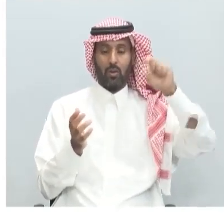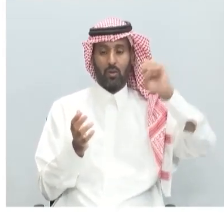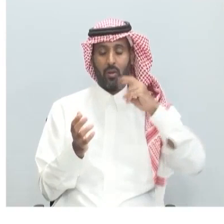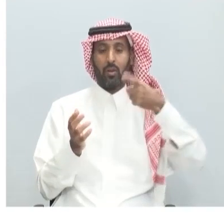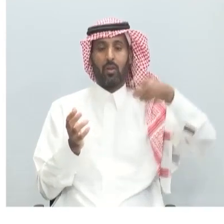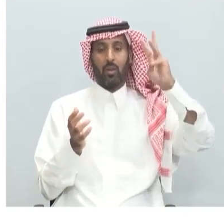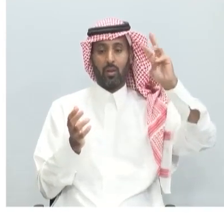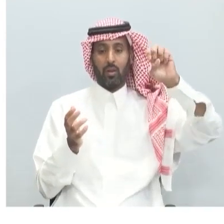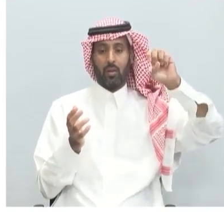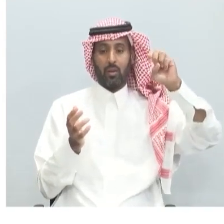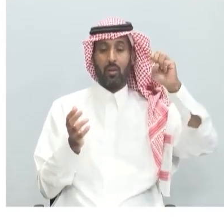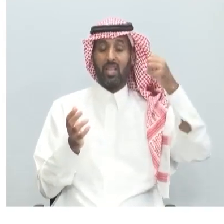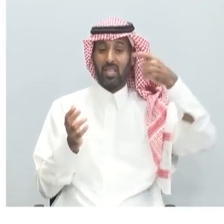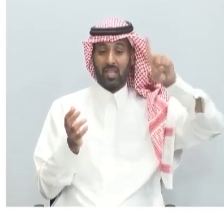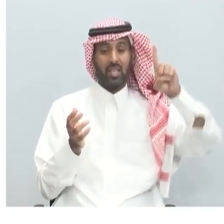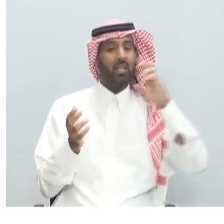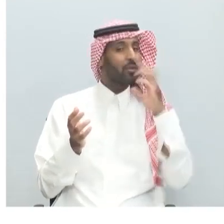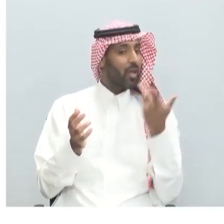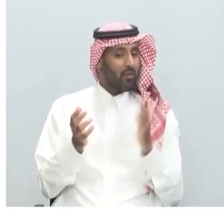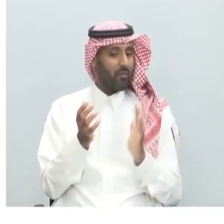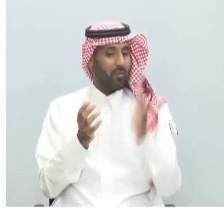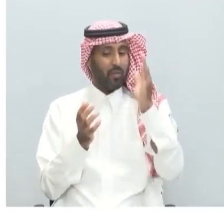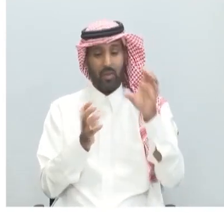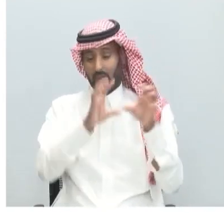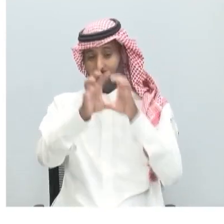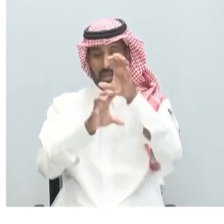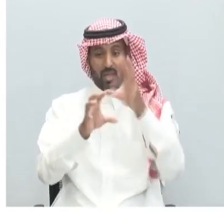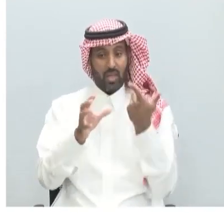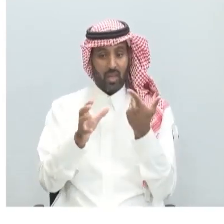بي ثري دي اذا انظر للسهم كيف سنكتب التوزيع